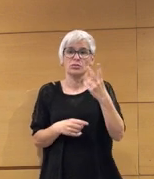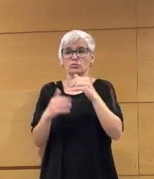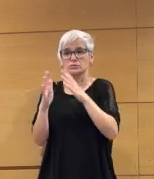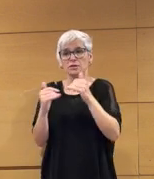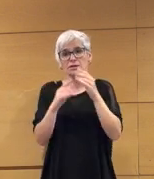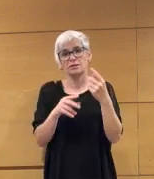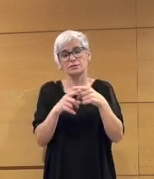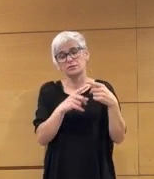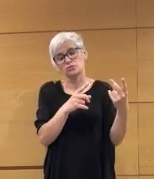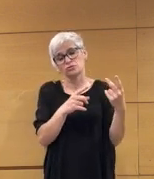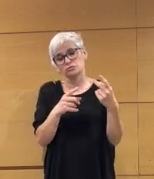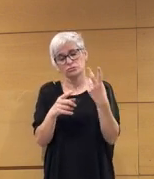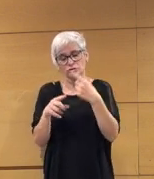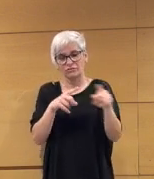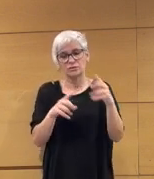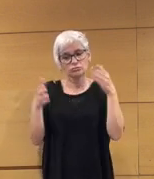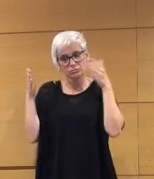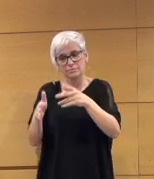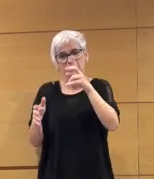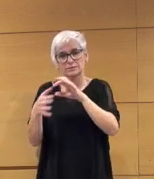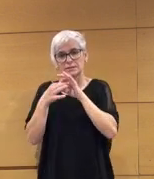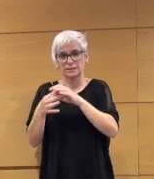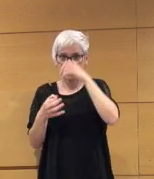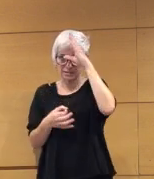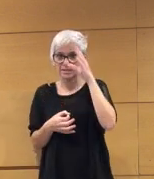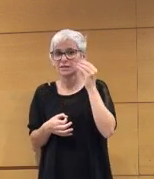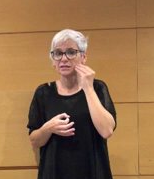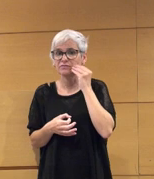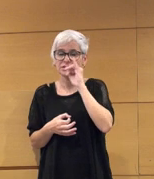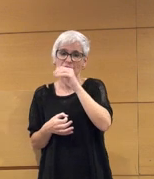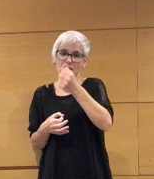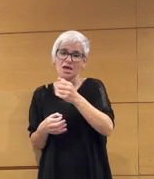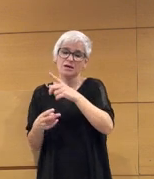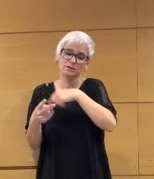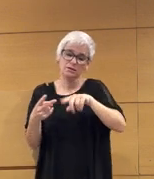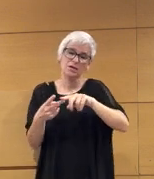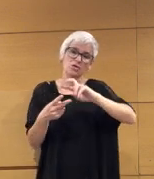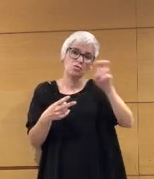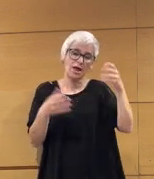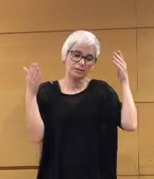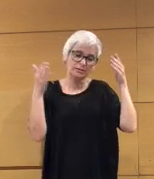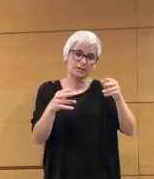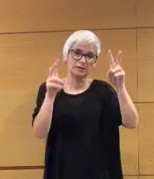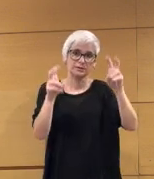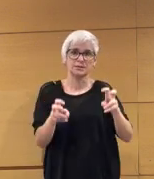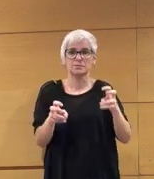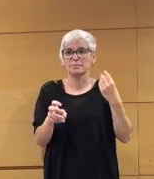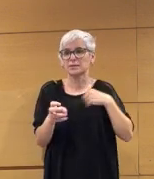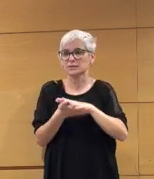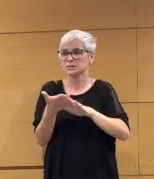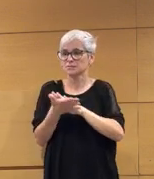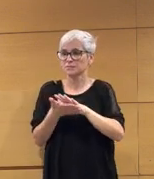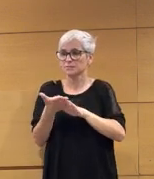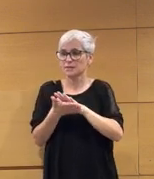més vinculat a intel·ligència artificial, llenguatge fàcil, comunicació clara, i un altre pensant, molt bé, estem parlant en un